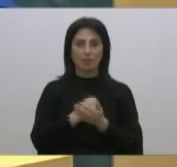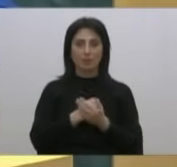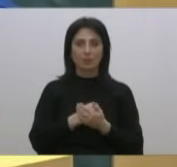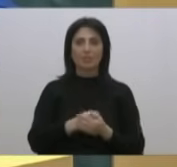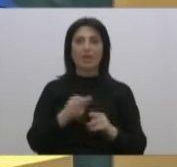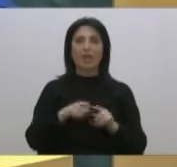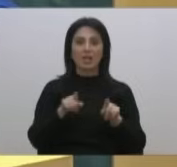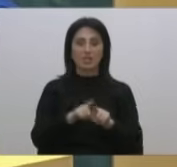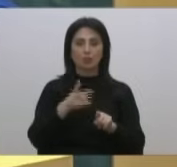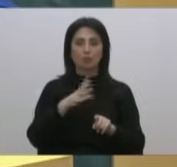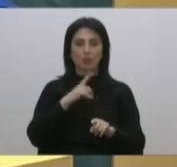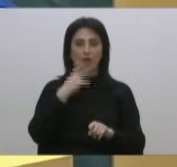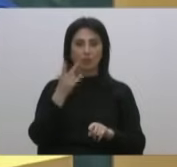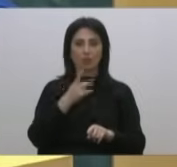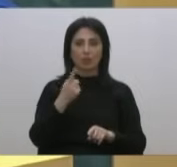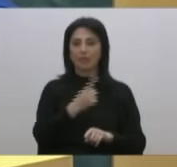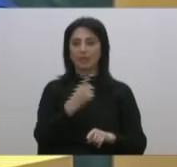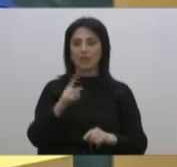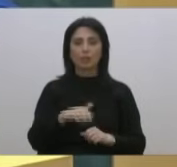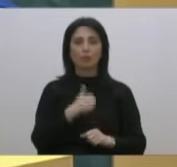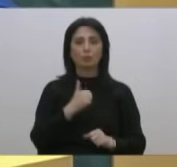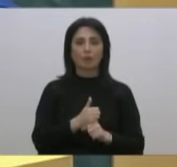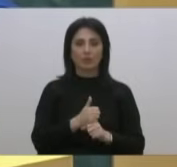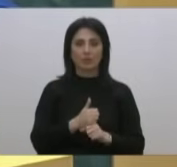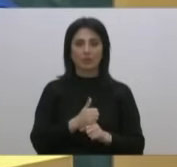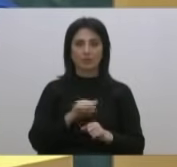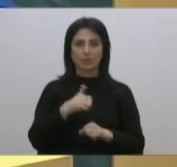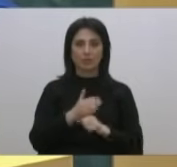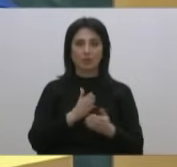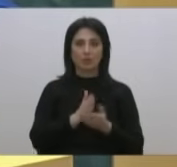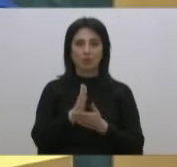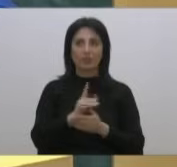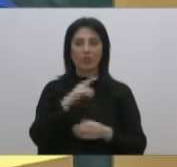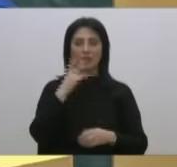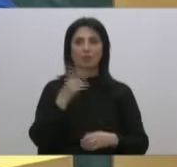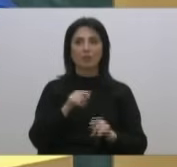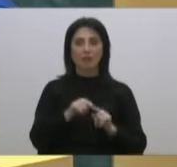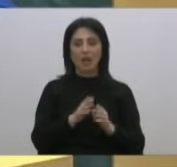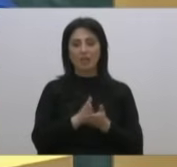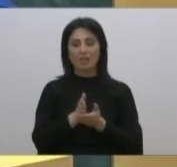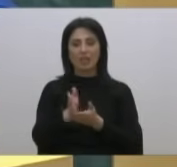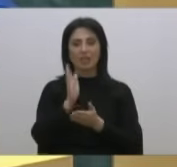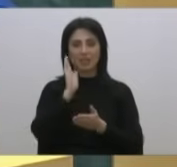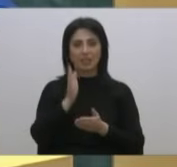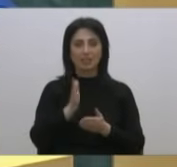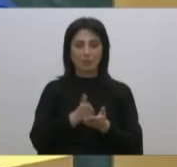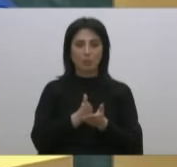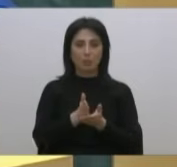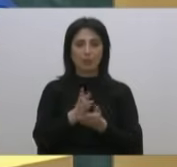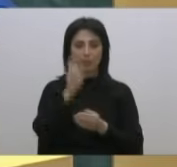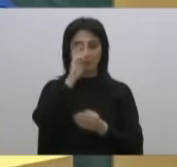გამარჯვება. ესეც უნდა იყოს, რა თქმა უნდა, ჩვენი ერთ-ერთი უმთავრესი პრიორიტეტი და რა თქმა უნდა, აქეთკენაც იქნება